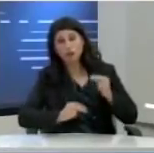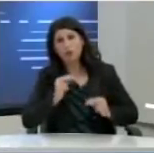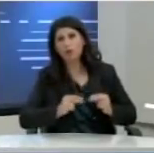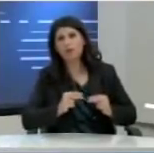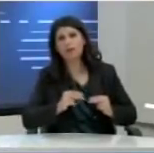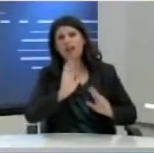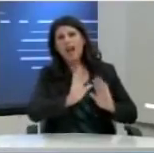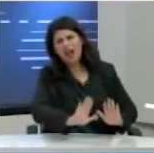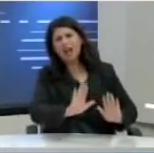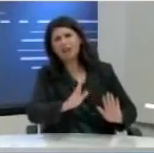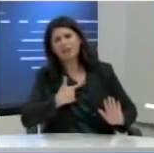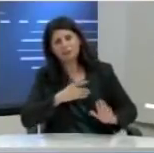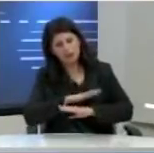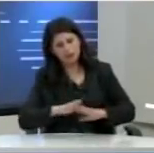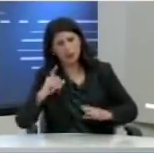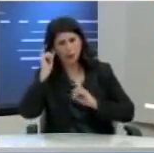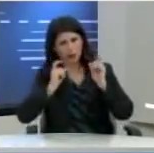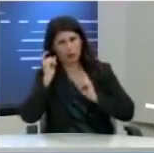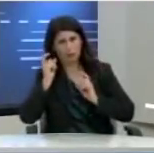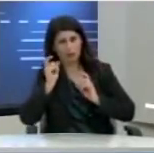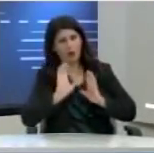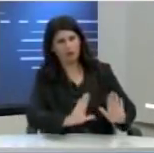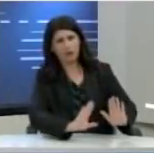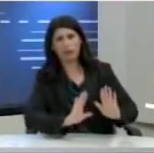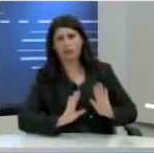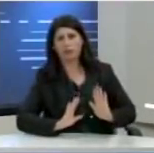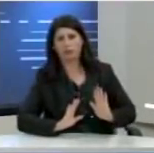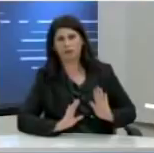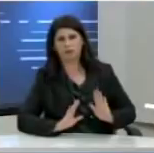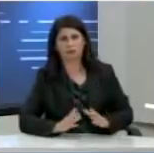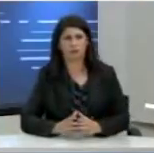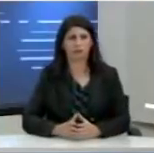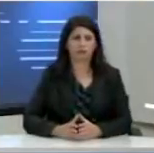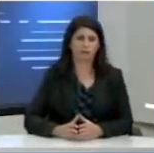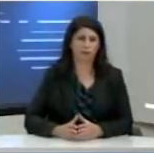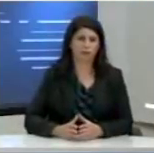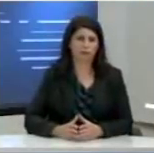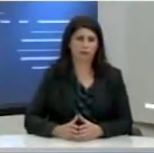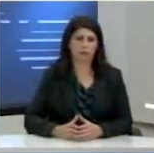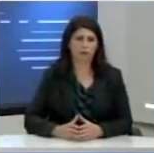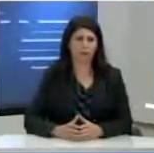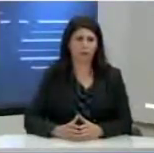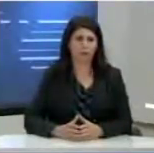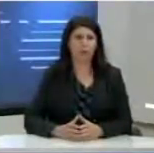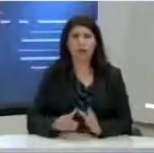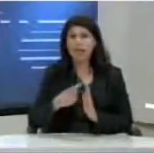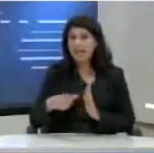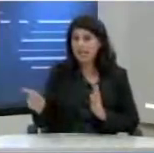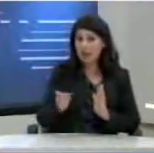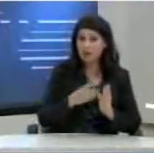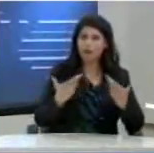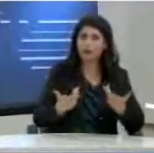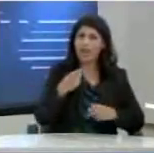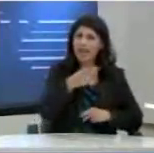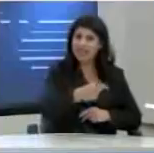σας. Αφήστε με να ολοκληρώσω τη σκέψη μου. Αφήστε με. Κάντε ισχύ. Η διαφορά σας είναι ότι